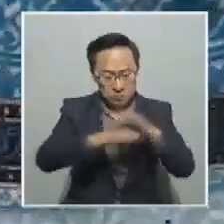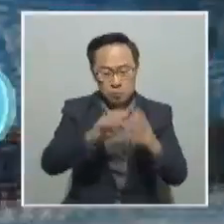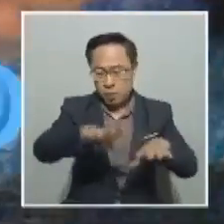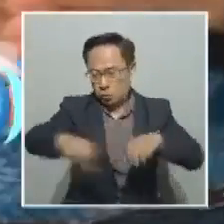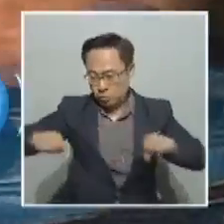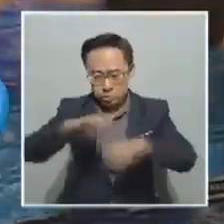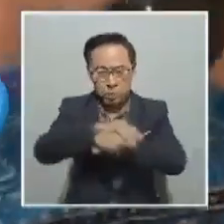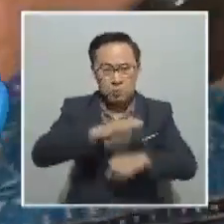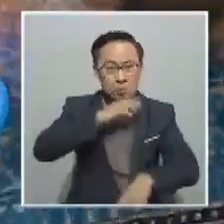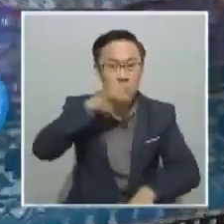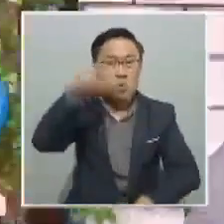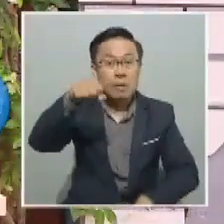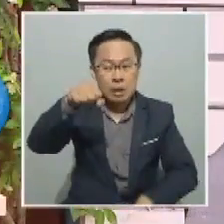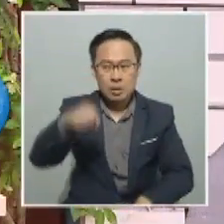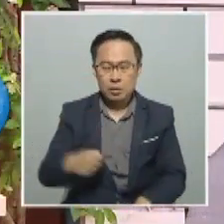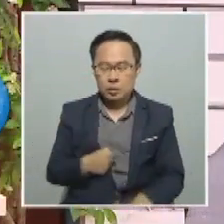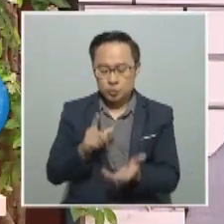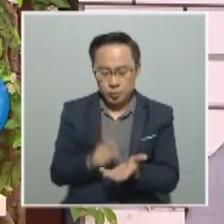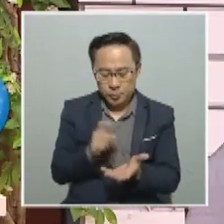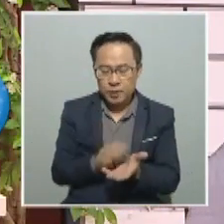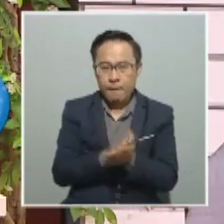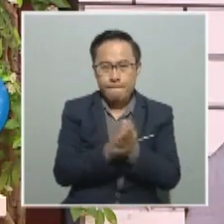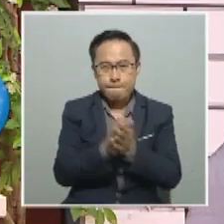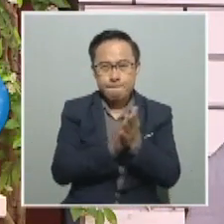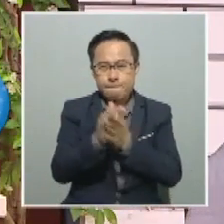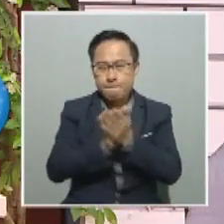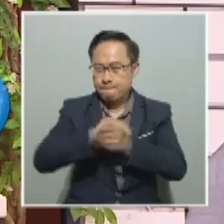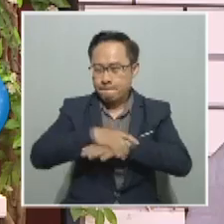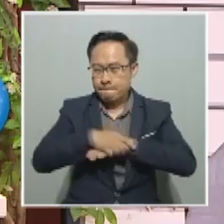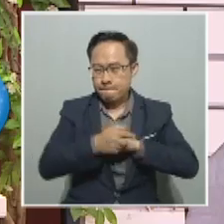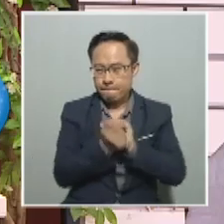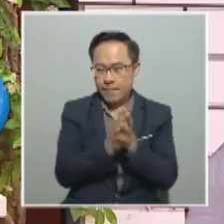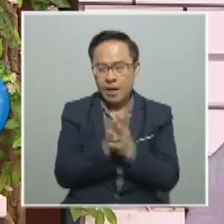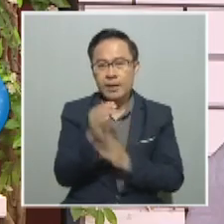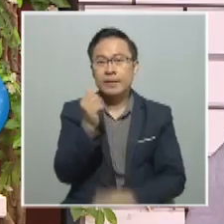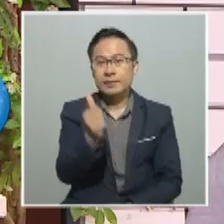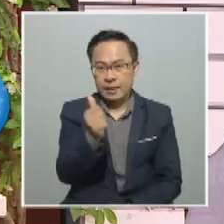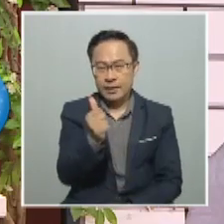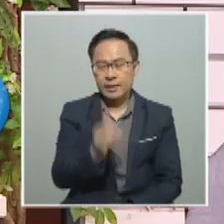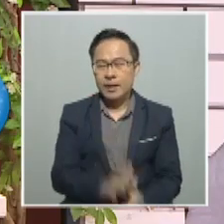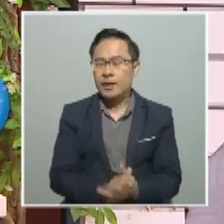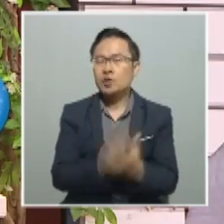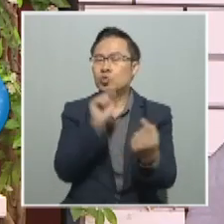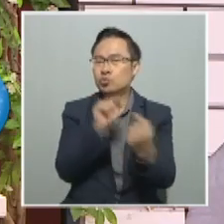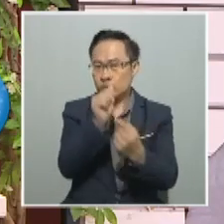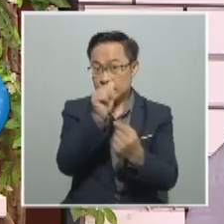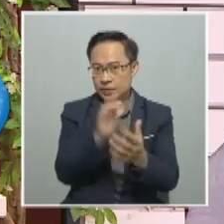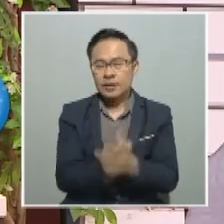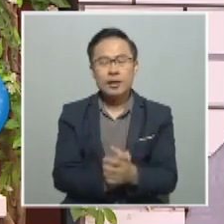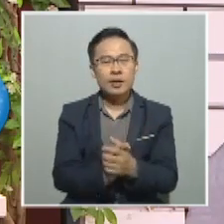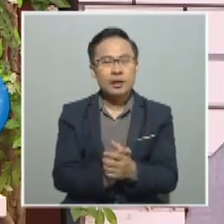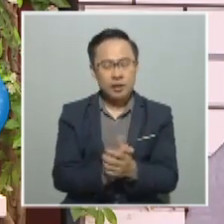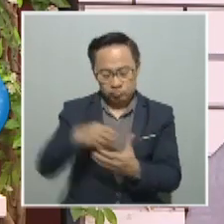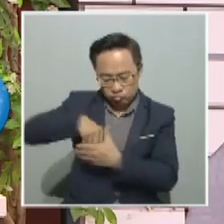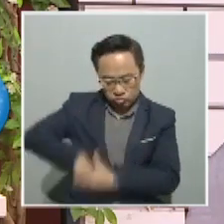ไม้เราเนี่ยมันไม่ค่อยจะสะอาดเราก็หยิบขึ้นมาแล้วก็สเปรย์ได้เลยนะคะเพราะนั้นถือได้ว่าเหมาะอย่างยิ่งสำหรับเรื่องของ